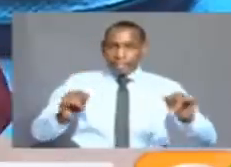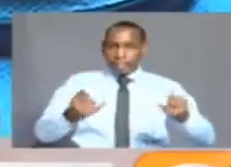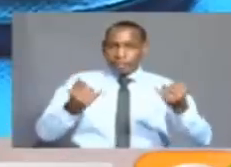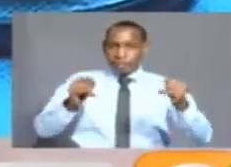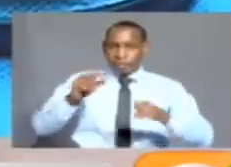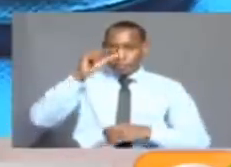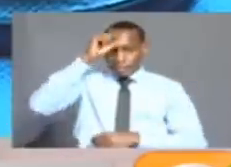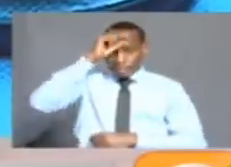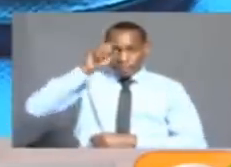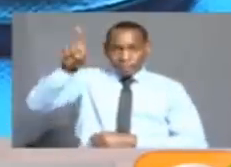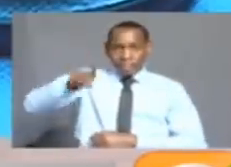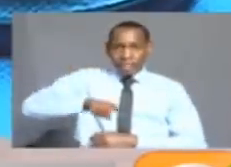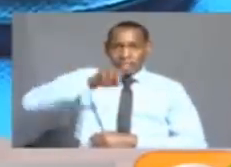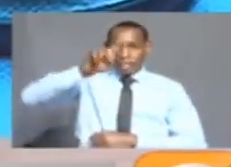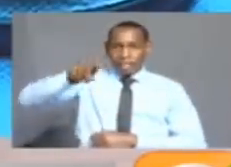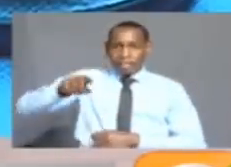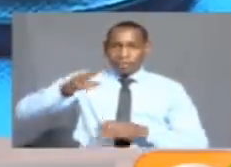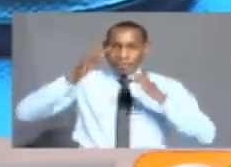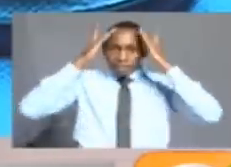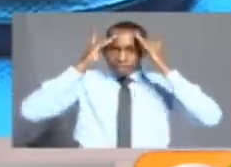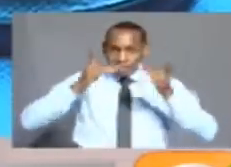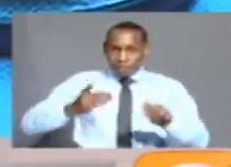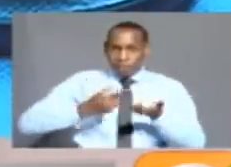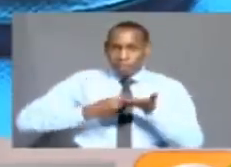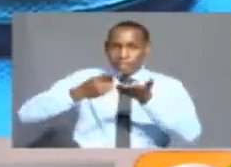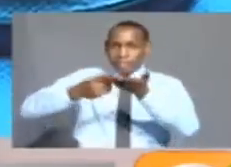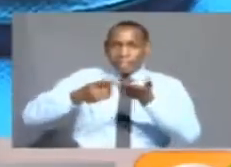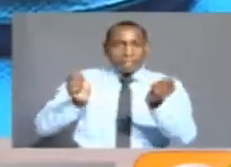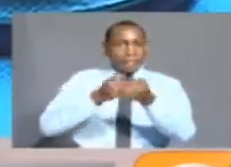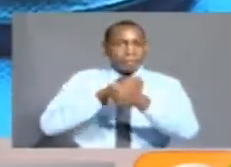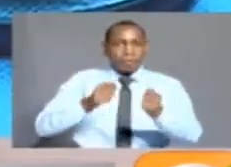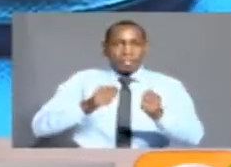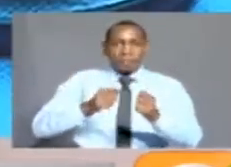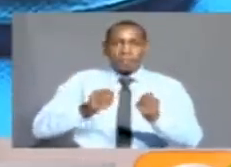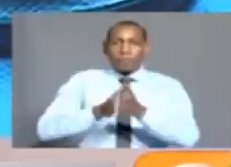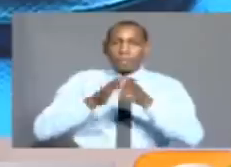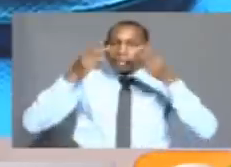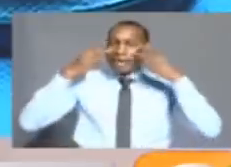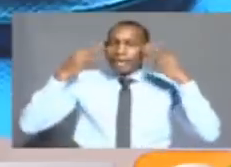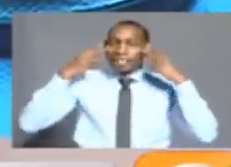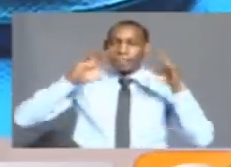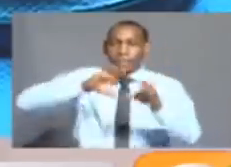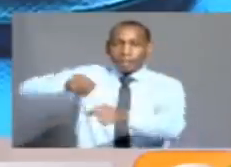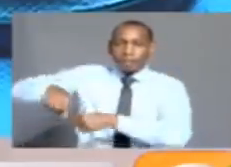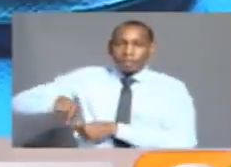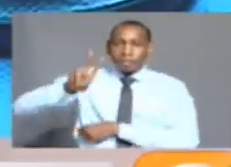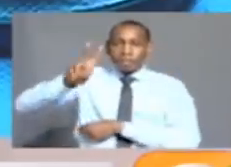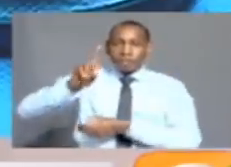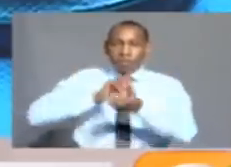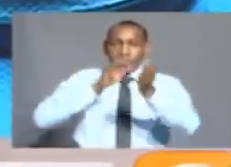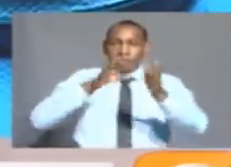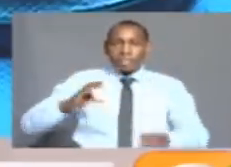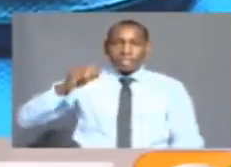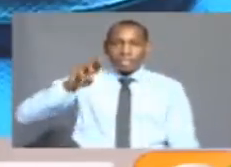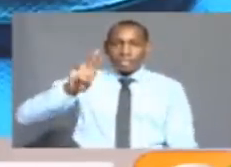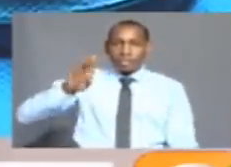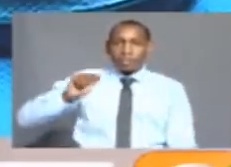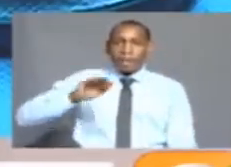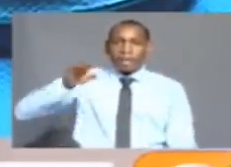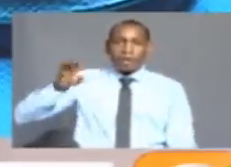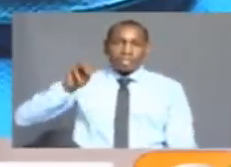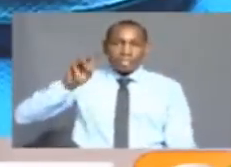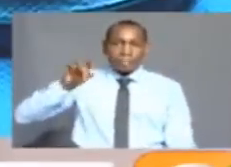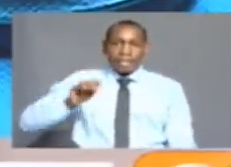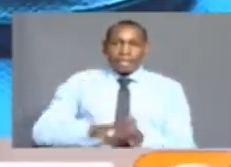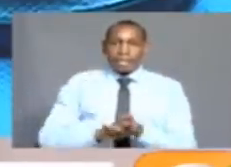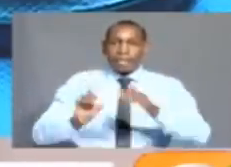Serikali imefutilia mbali uwezekano wa kujadiliana na majambazi waliowateka nyara madaktari wawili kutoka Cuba katika kaunti ya Mandera. Waziri wa